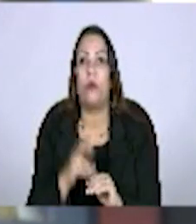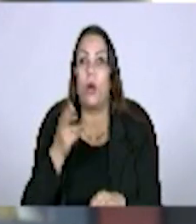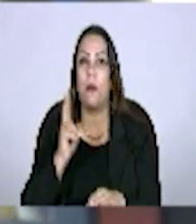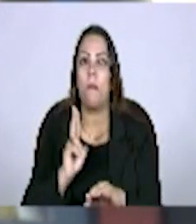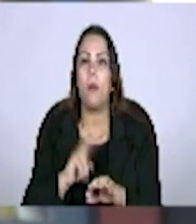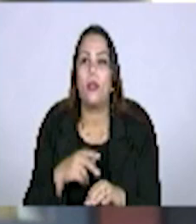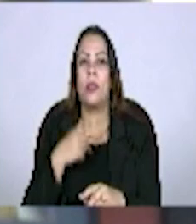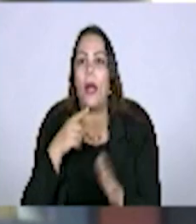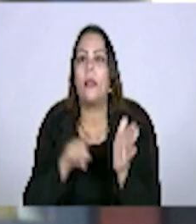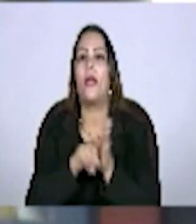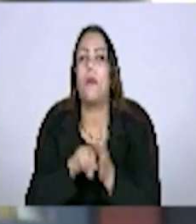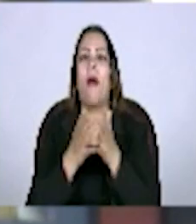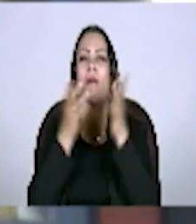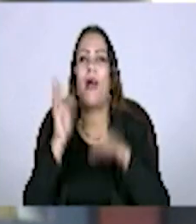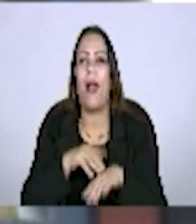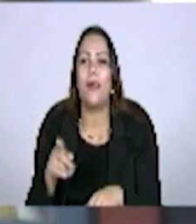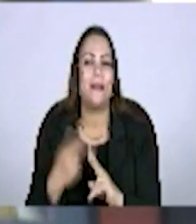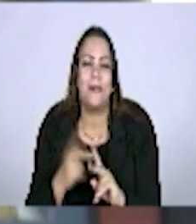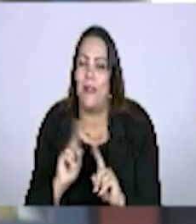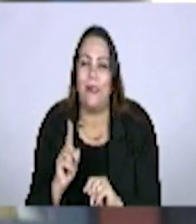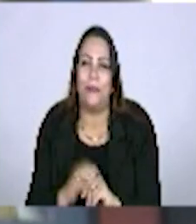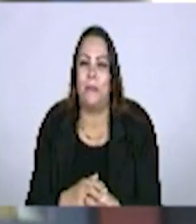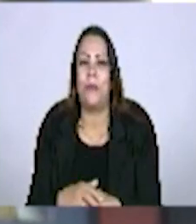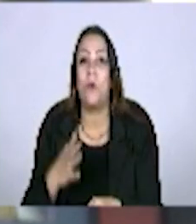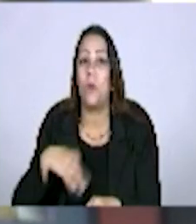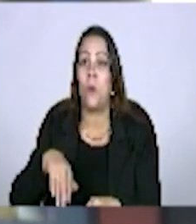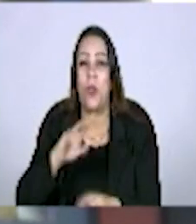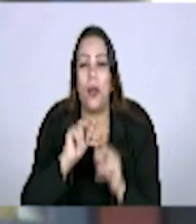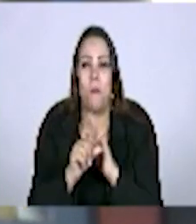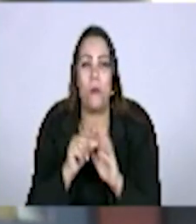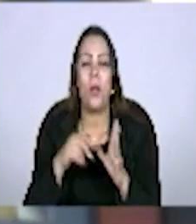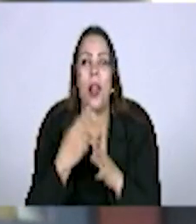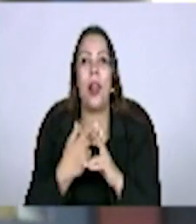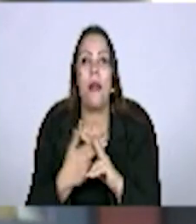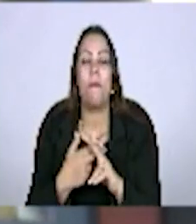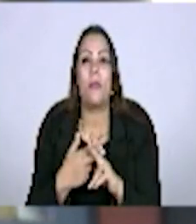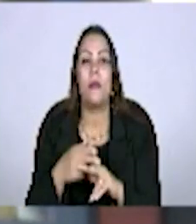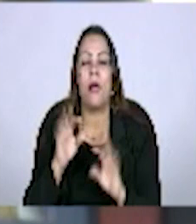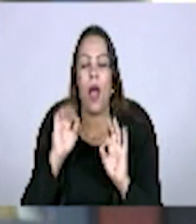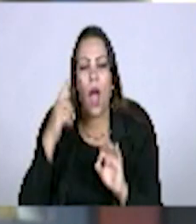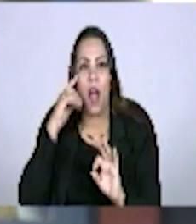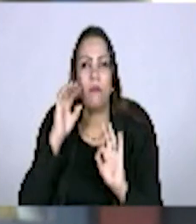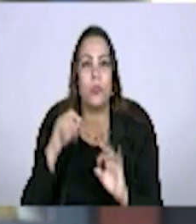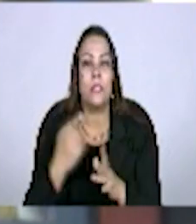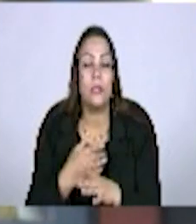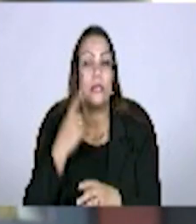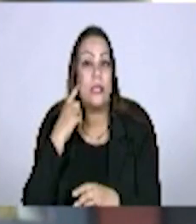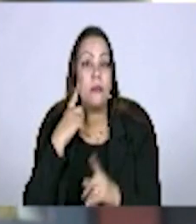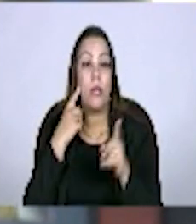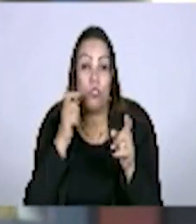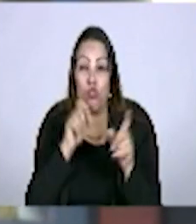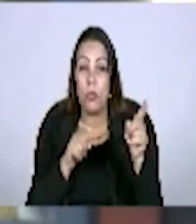يتسلى بالنميمه عليهم وفي كل الاحوال ان الناس تصل الى اقتناع لما تسمع عن هذا